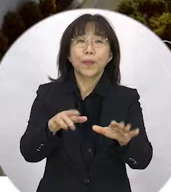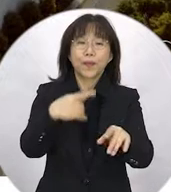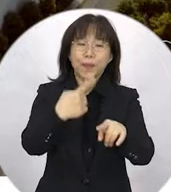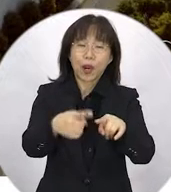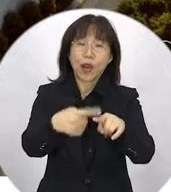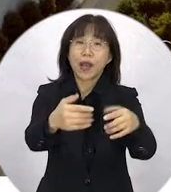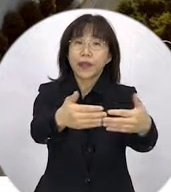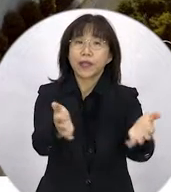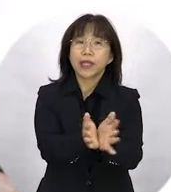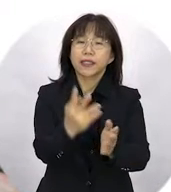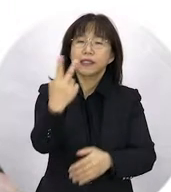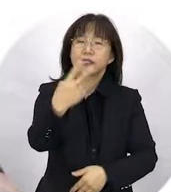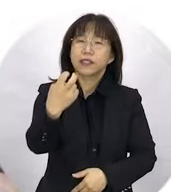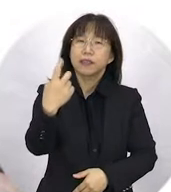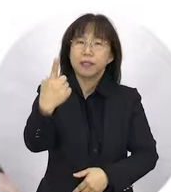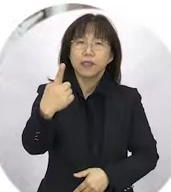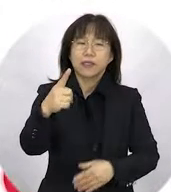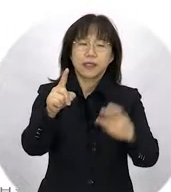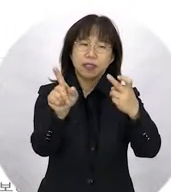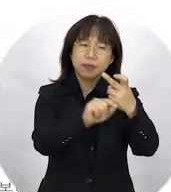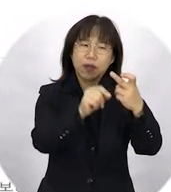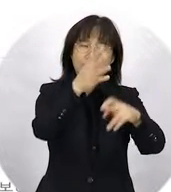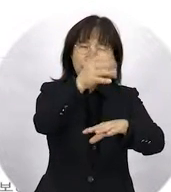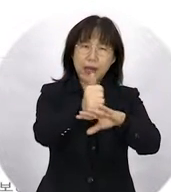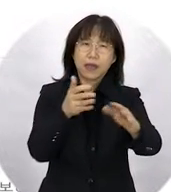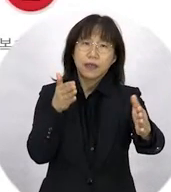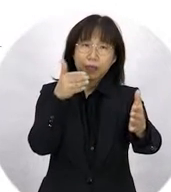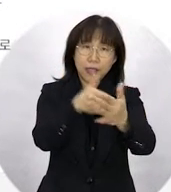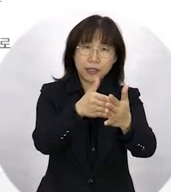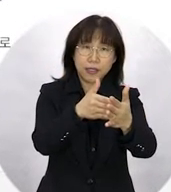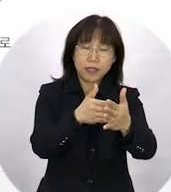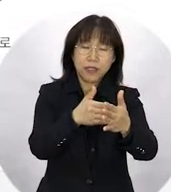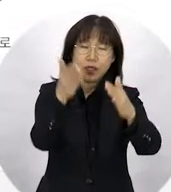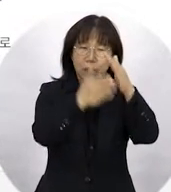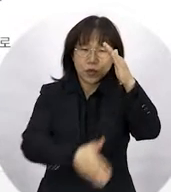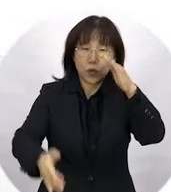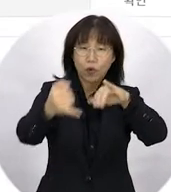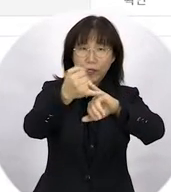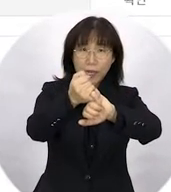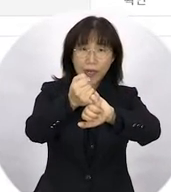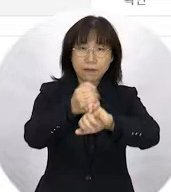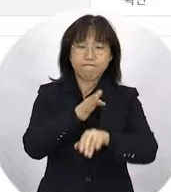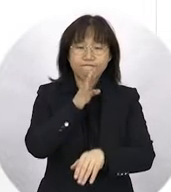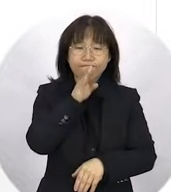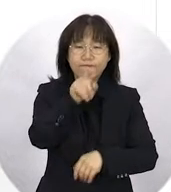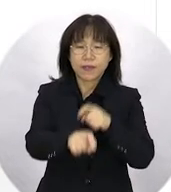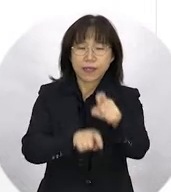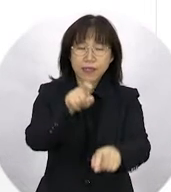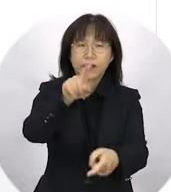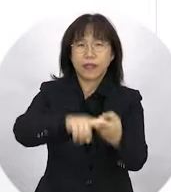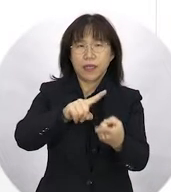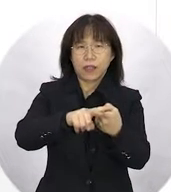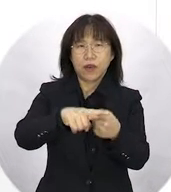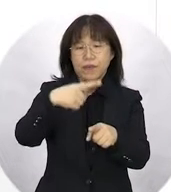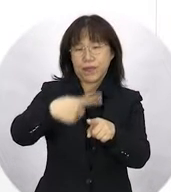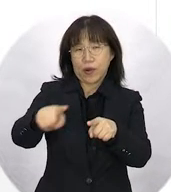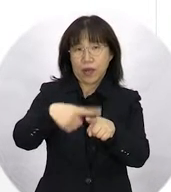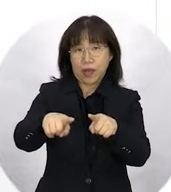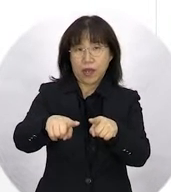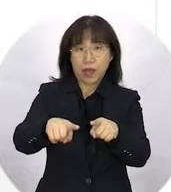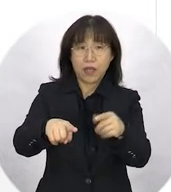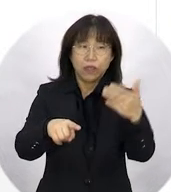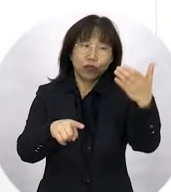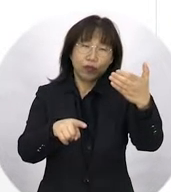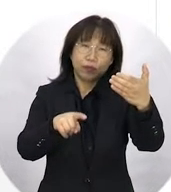평가단이 2021년 12월 말까지 의 공연 이행 실적을 평가한 것입니다 강서구는 평가 결과